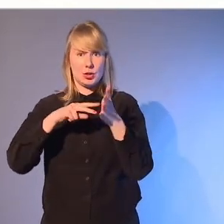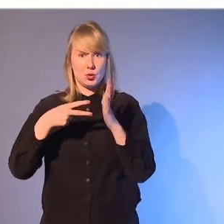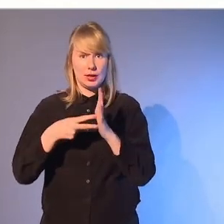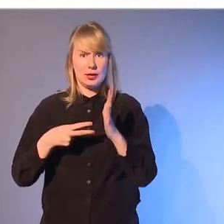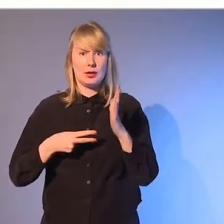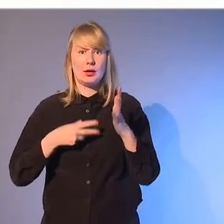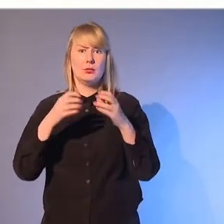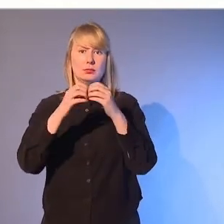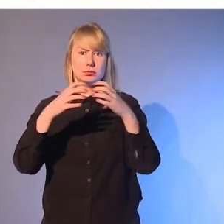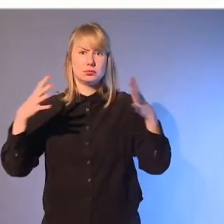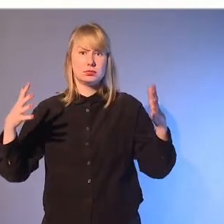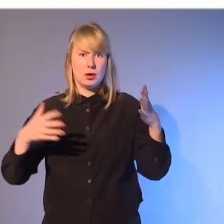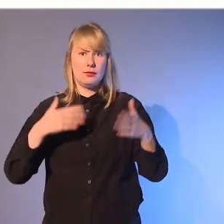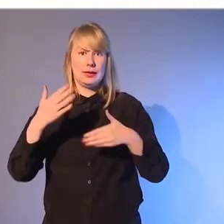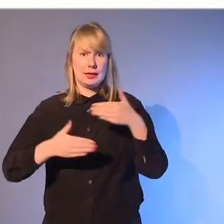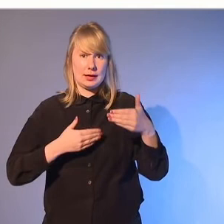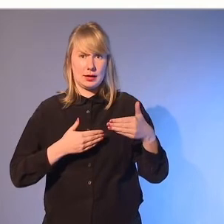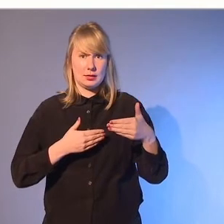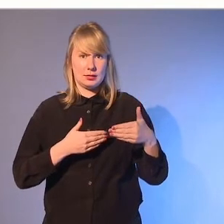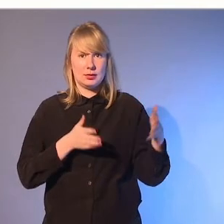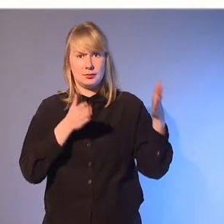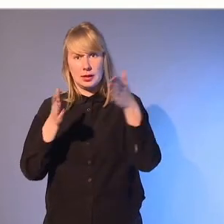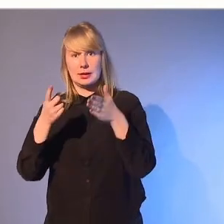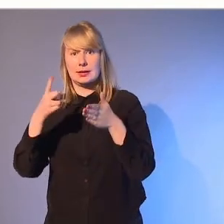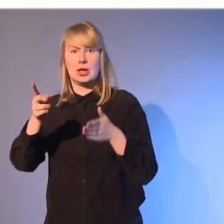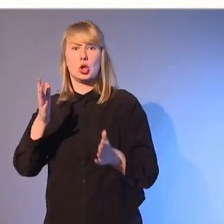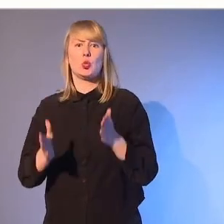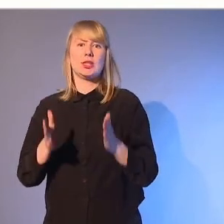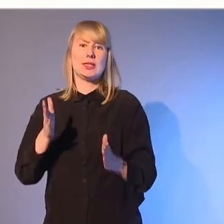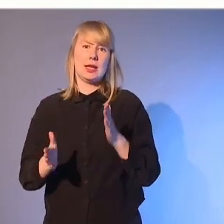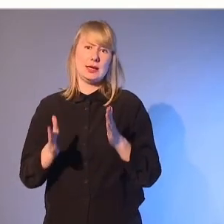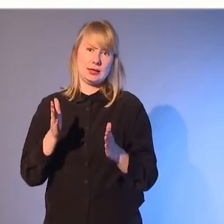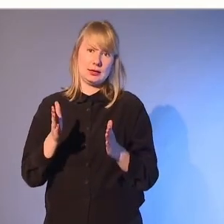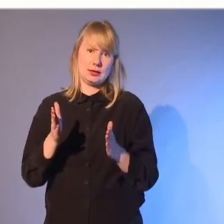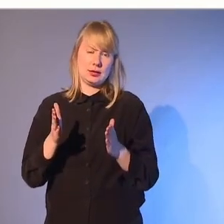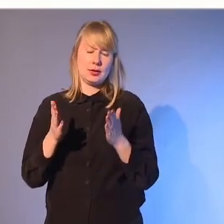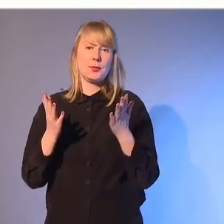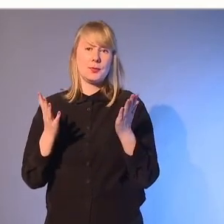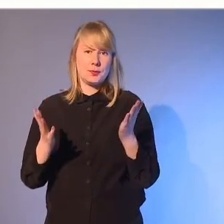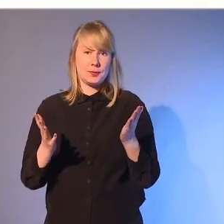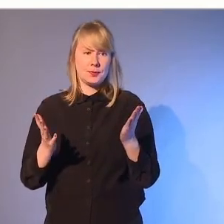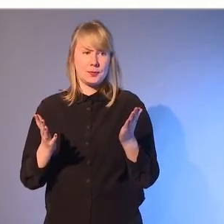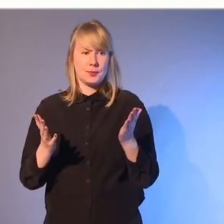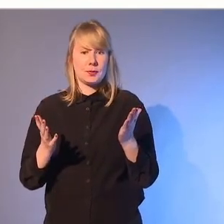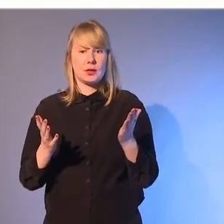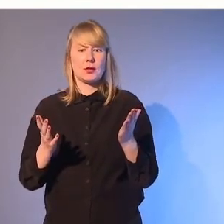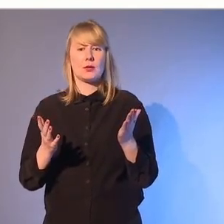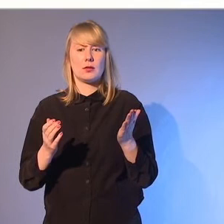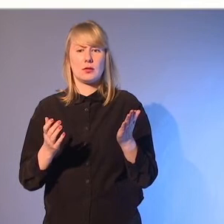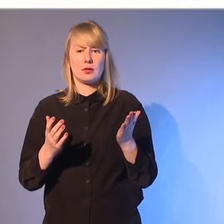går videre over til det som vi kaller robotisering, og hvor da det å